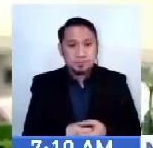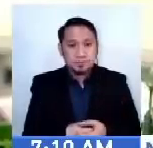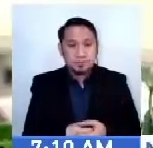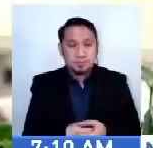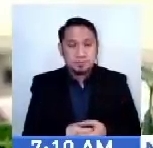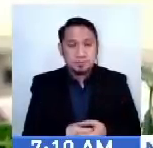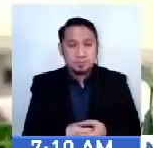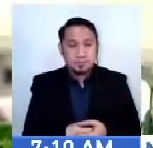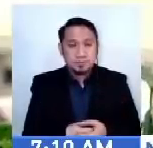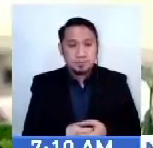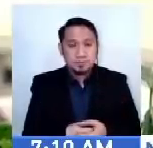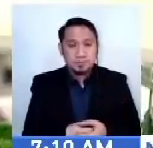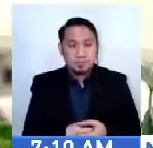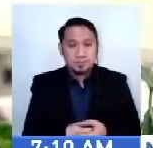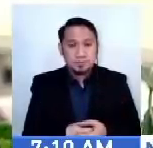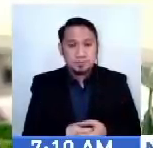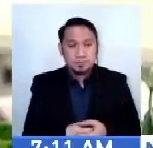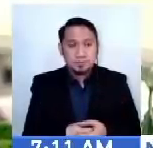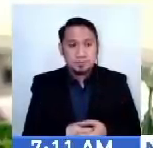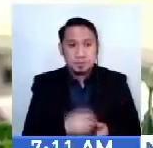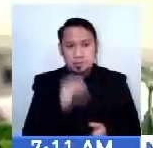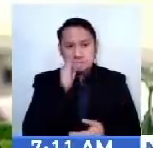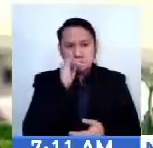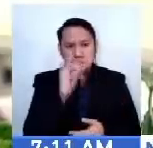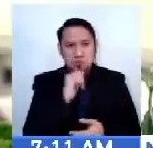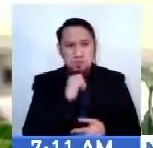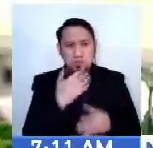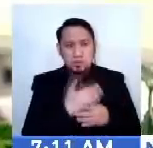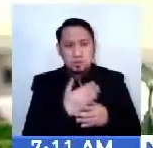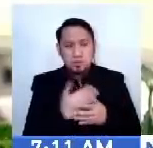Hindi rin natitinag si Barilla Mayor Isko Moreno kahit dinadagsa ng